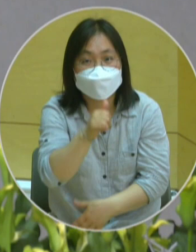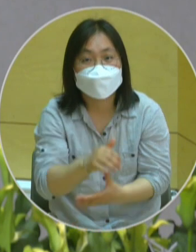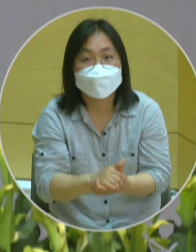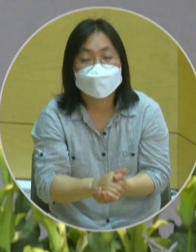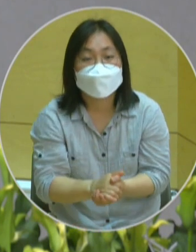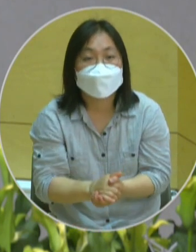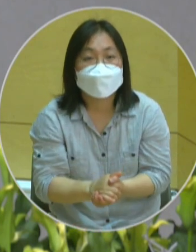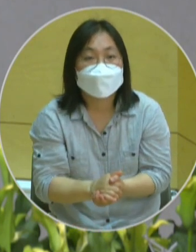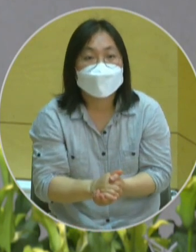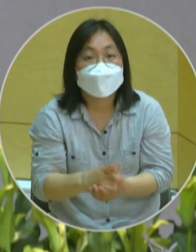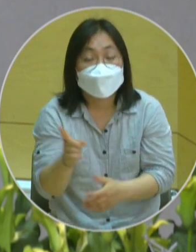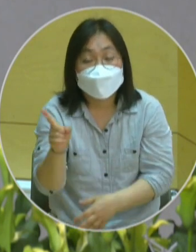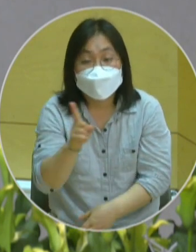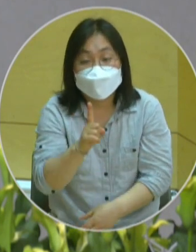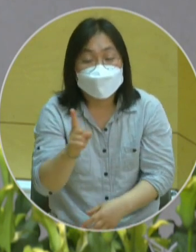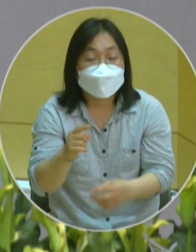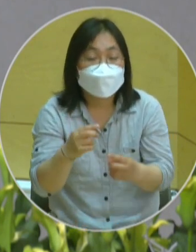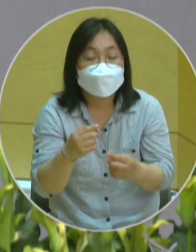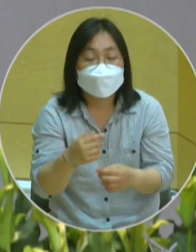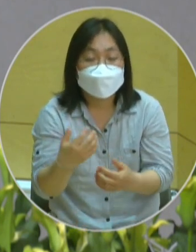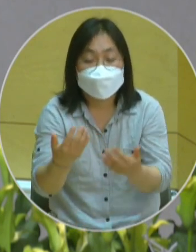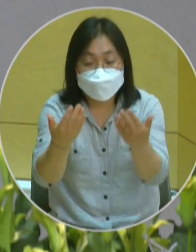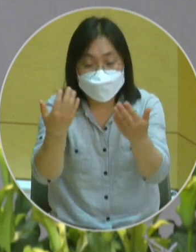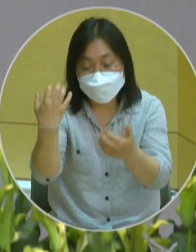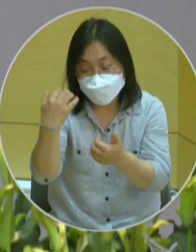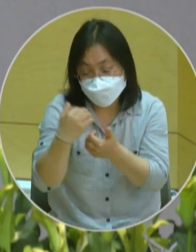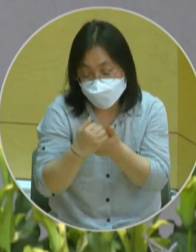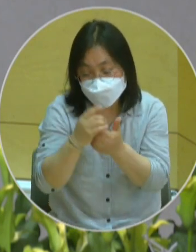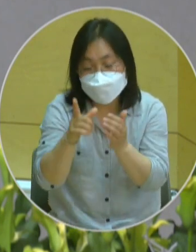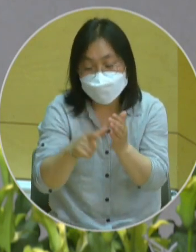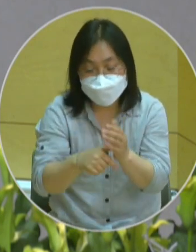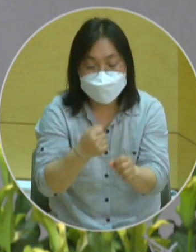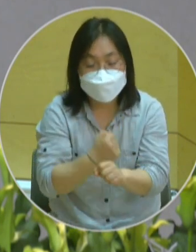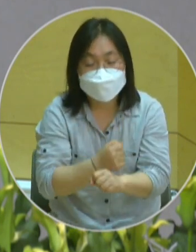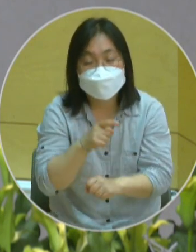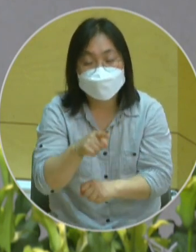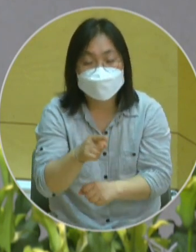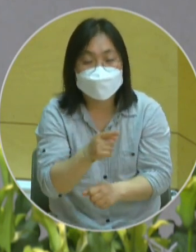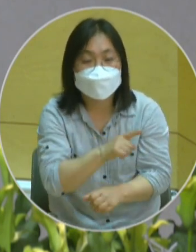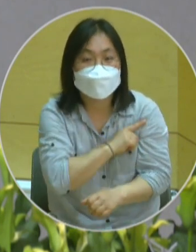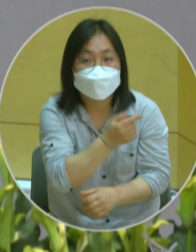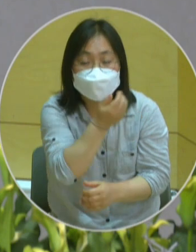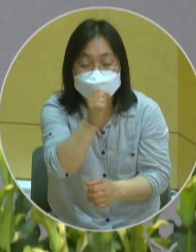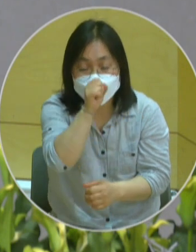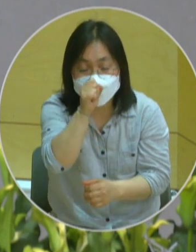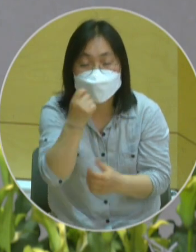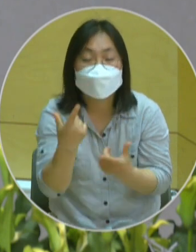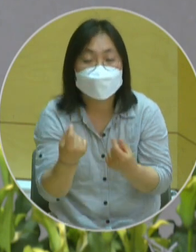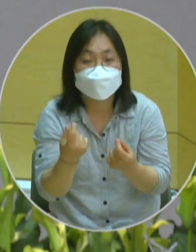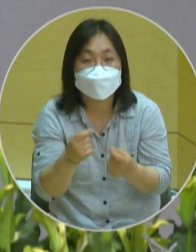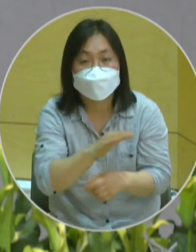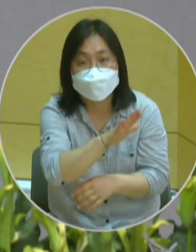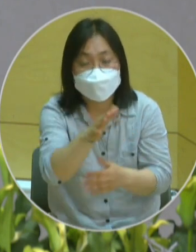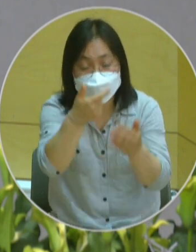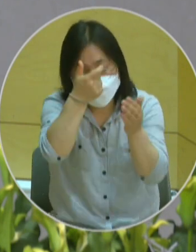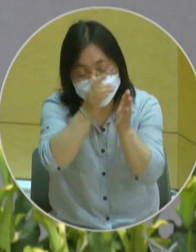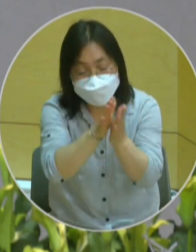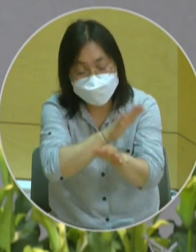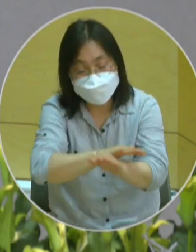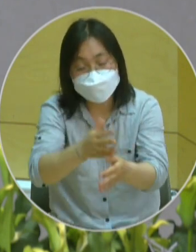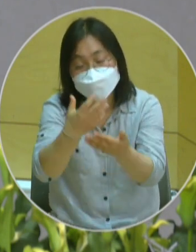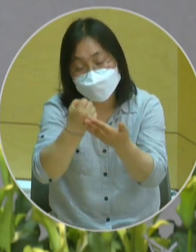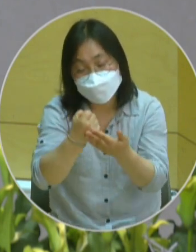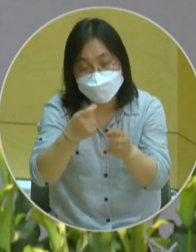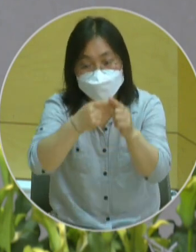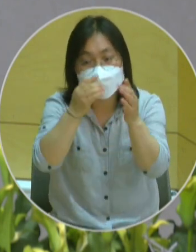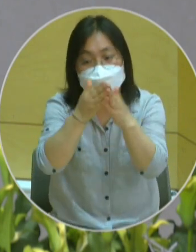근데 무엇이든지 주어질 때 하는 것이 가장 좋은 것 같습니다. 여러분께서 자연스럽게 기도하면서 잘 받아들여서 교회